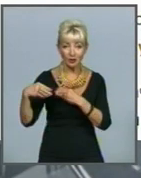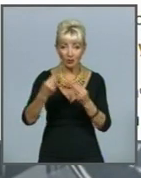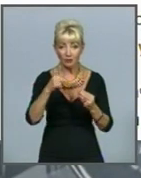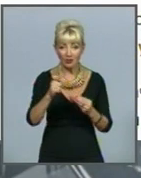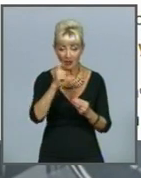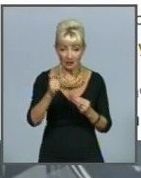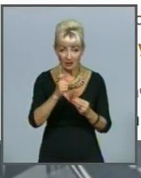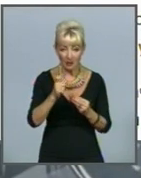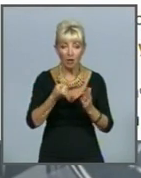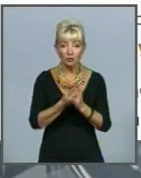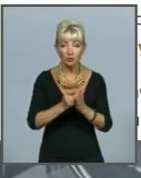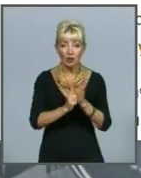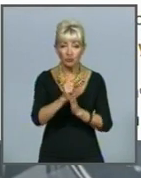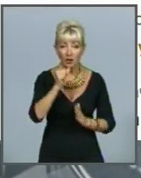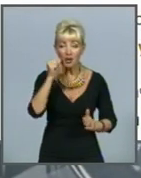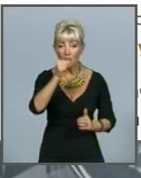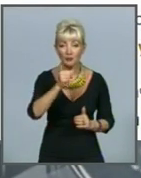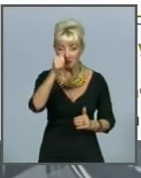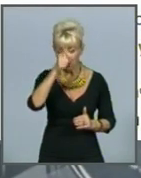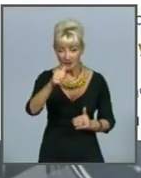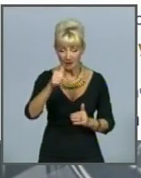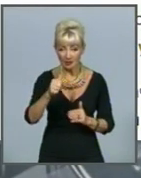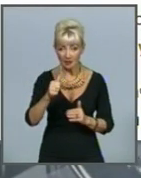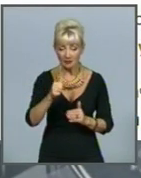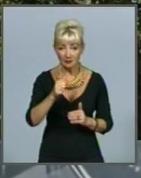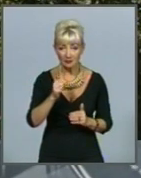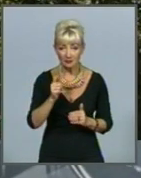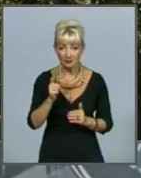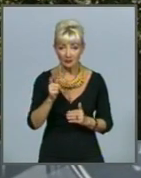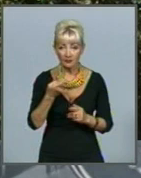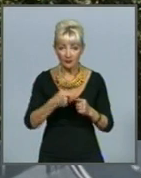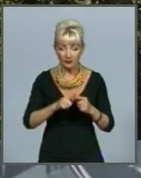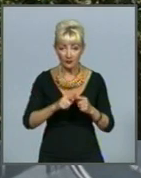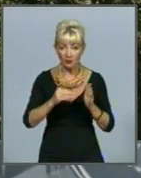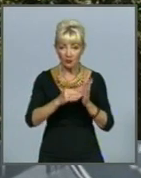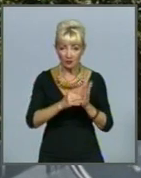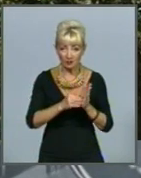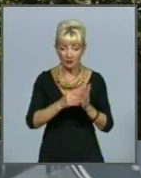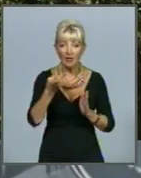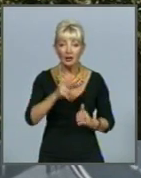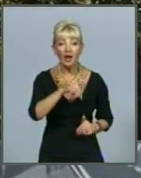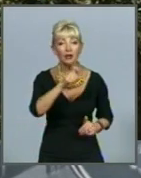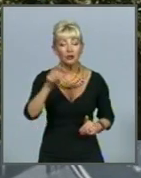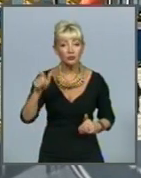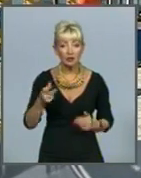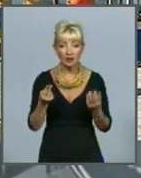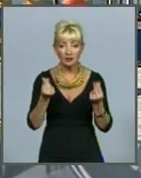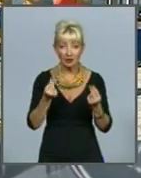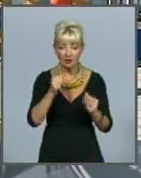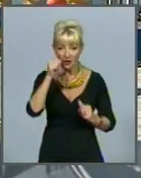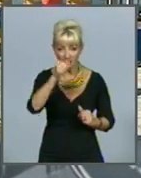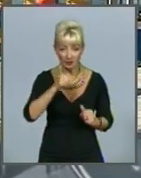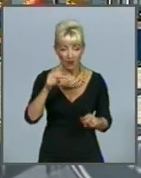місяця постачання повинен цю ціну публікувати. А для споживачів тариф урічний. Компанія має